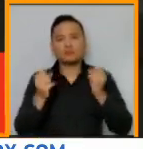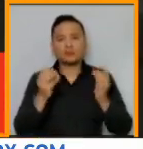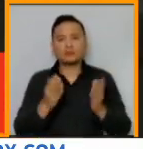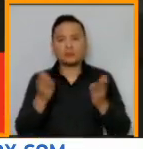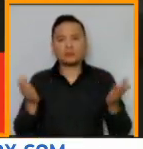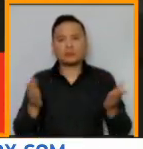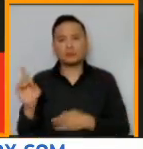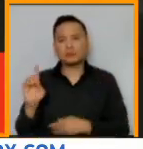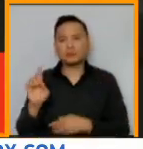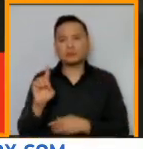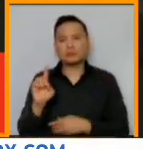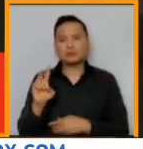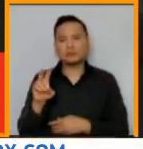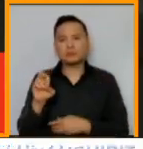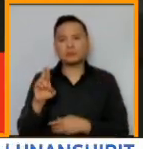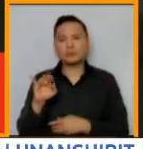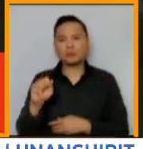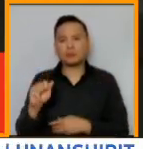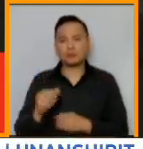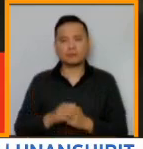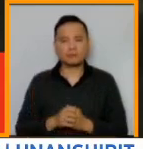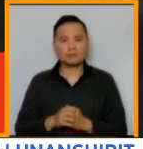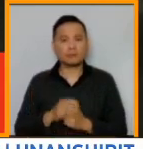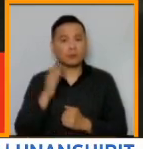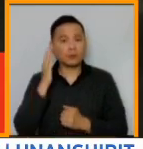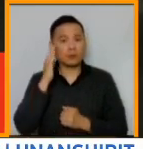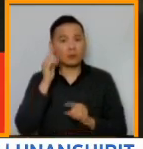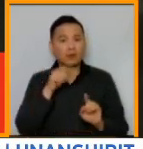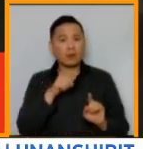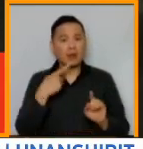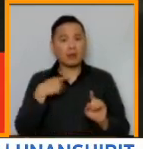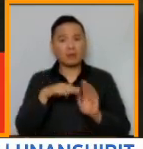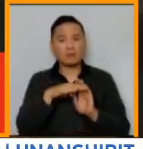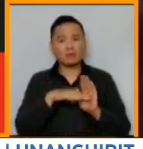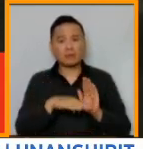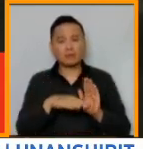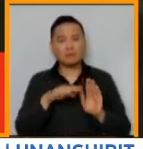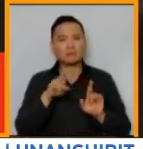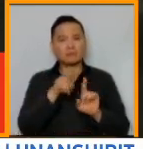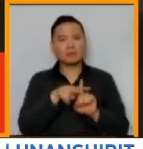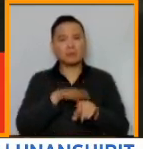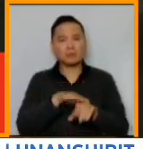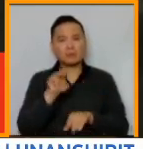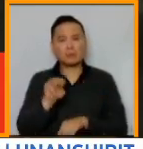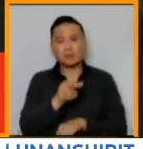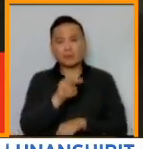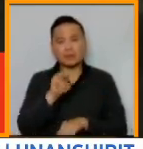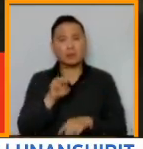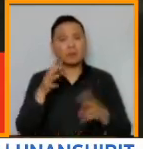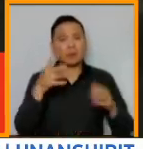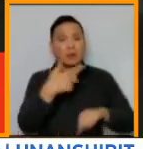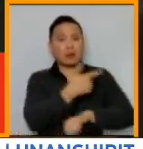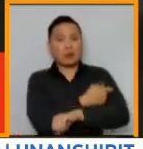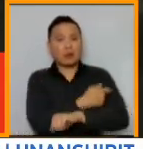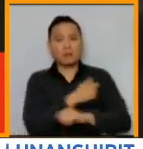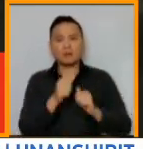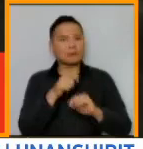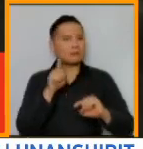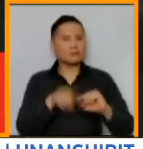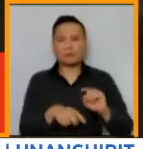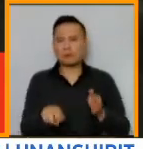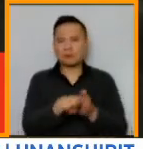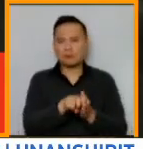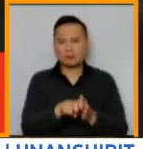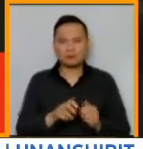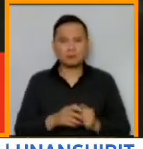gobyerno simula sa Lunes na no vaccination, no ride policy. Ayon dun sa mga jeepney driver na nakausap ko, malaking hamon daw sa kanila